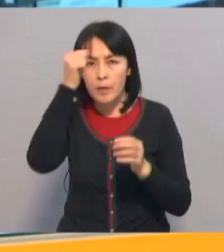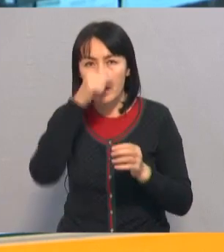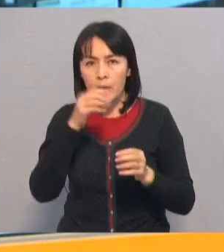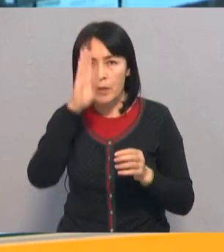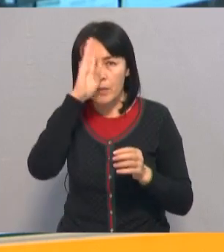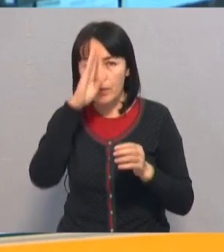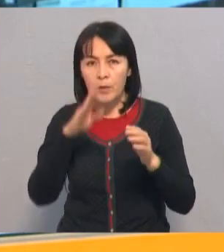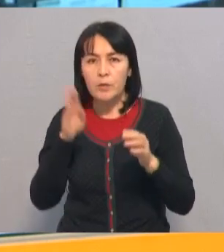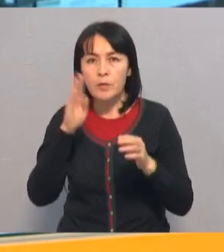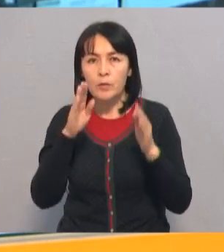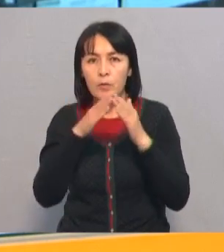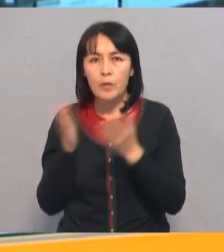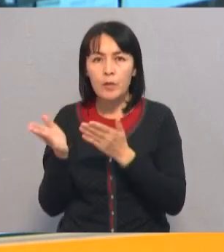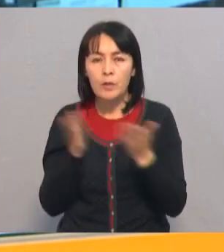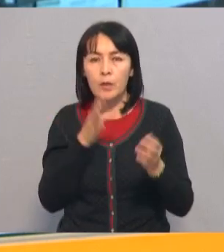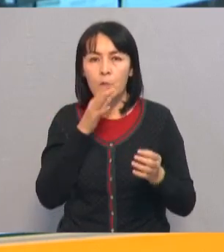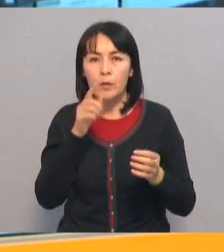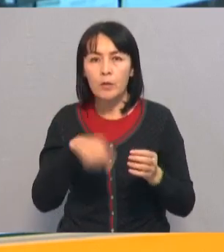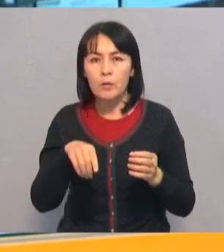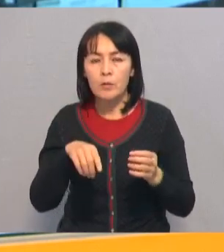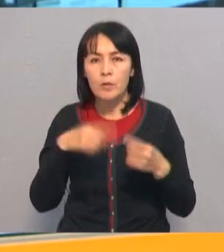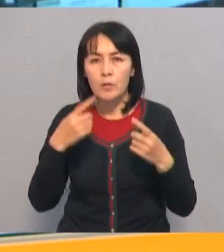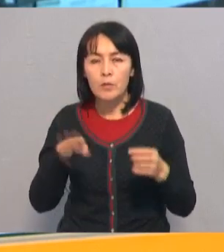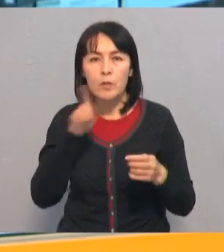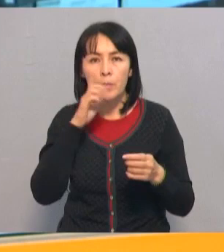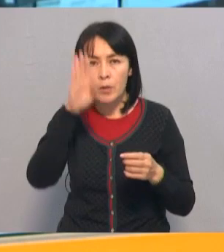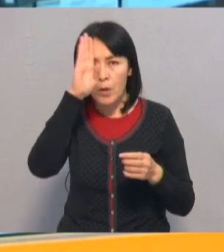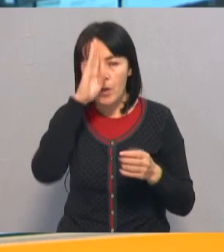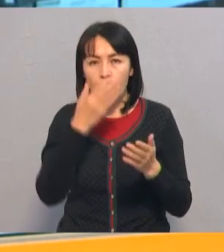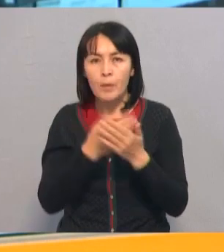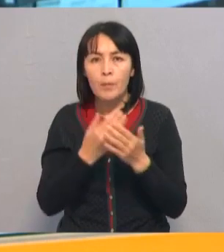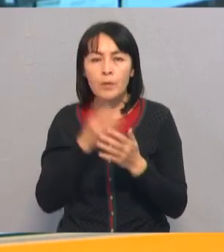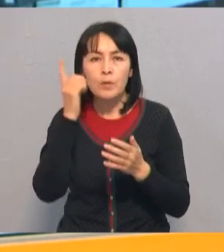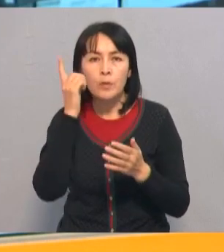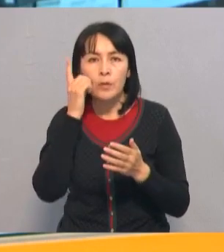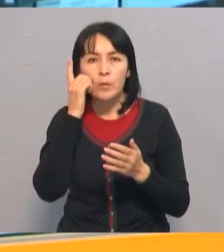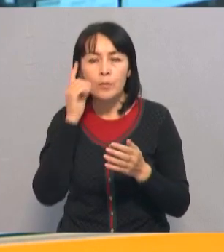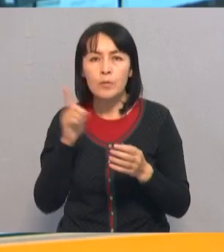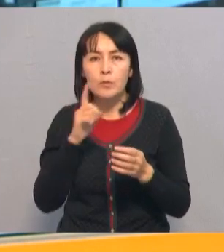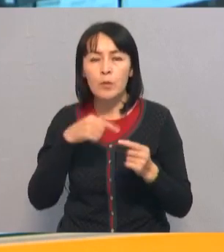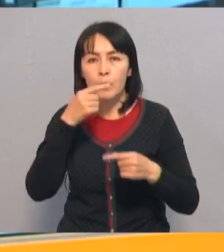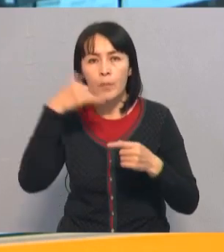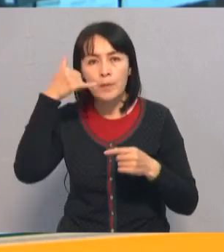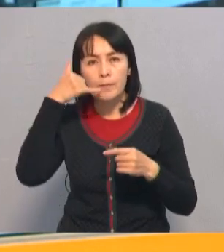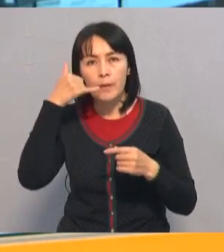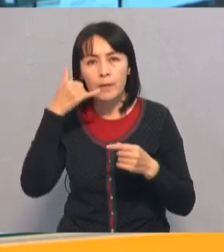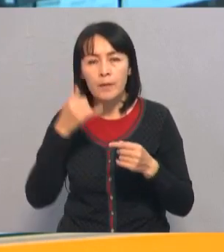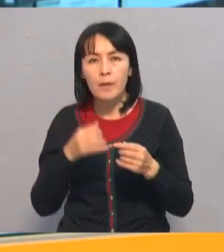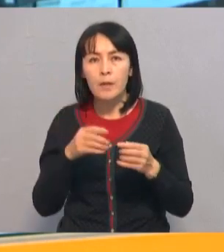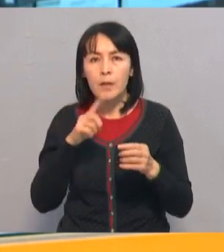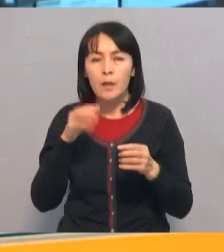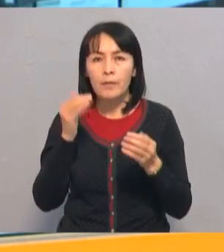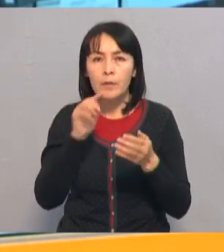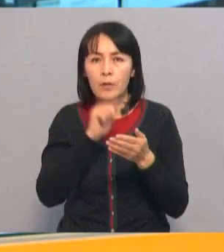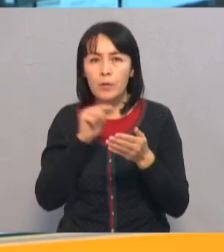мальчик возвращался домой со школы, когда к нему подошел молодой мужчина и попросил телефон, чтобы позвонить. Делая вид,